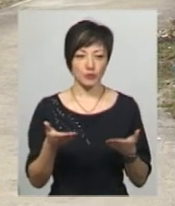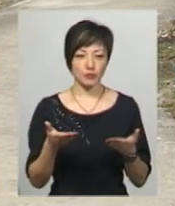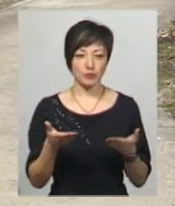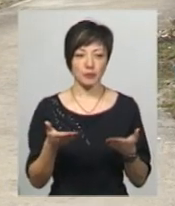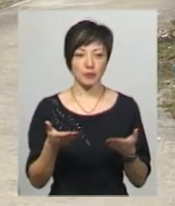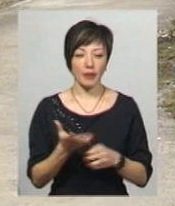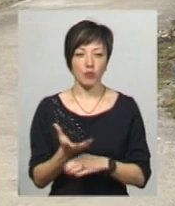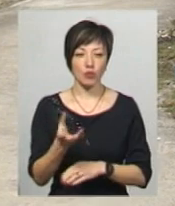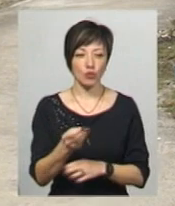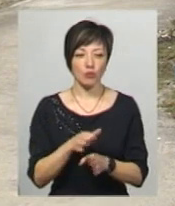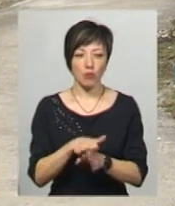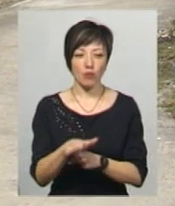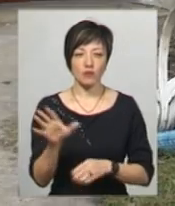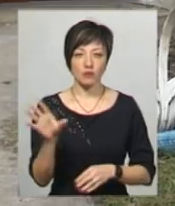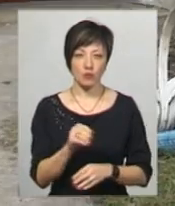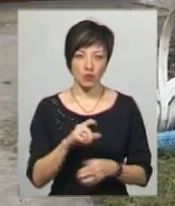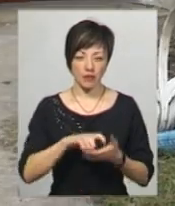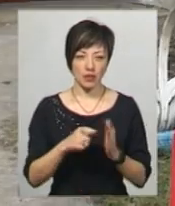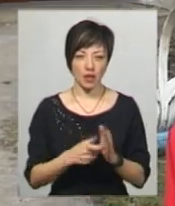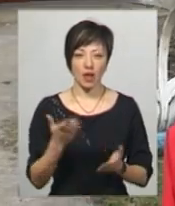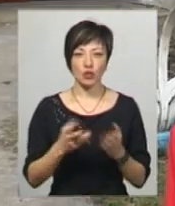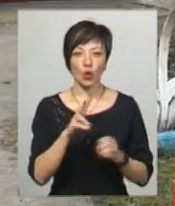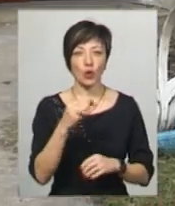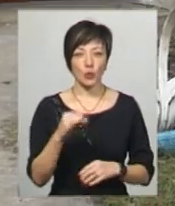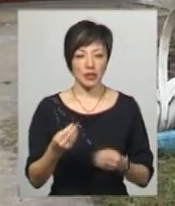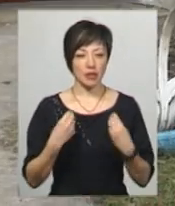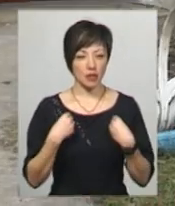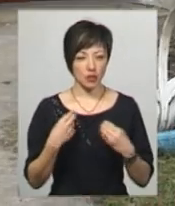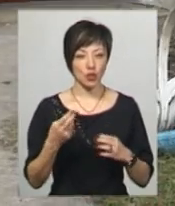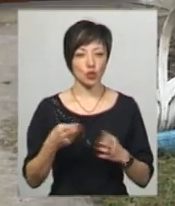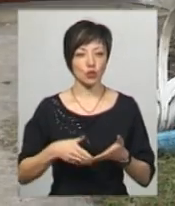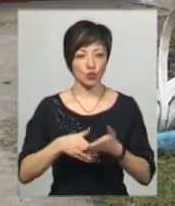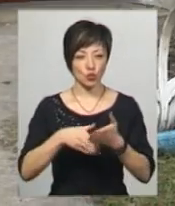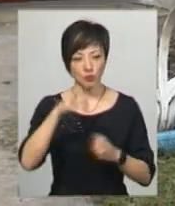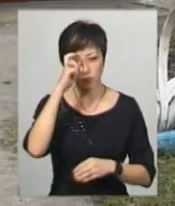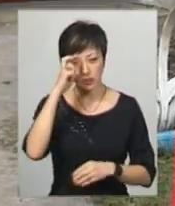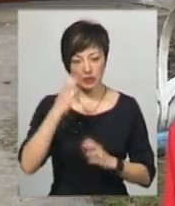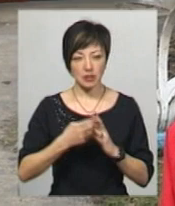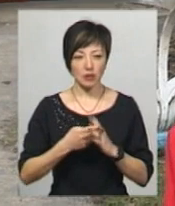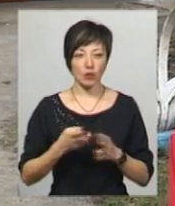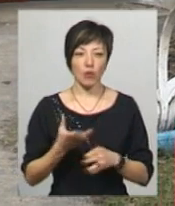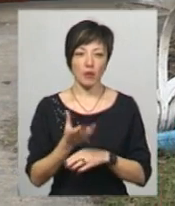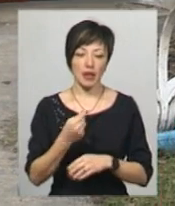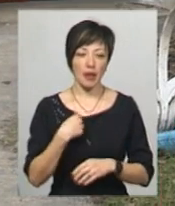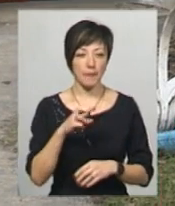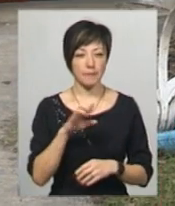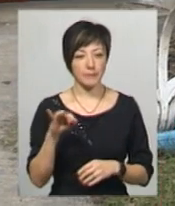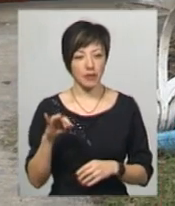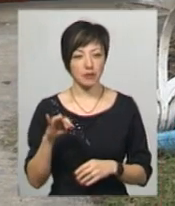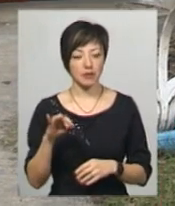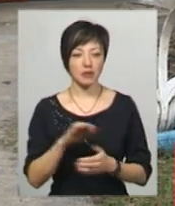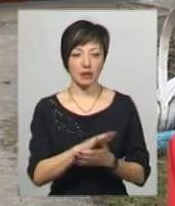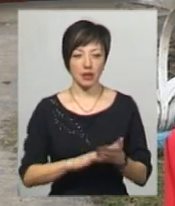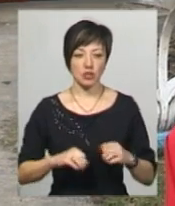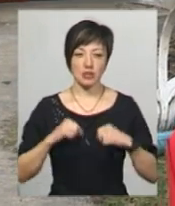щоб сплачувати повністю все за квартиру. Якщо в лютому надали б мені субсидію, оплату за субсидію, я, звісно, би